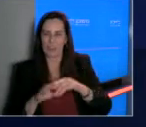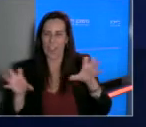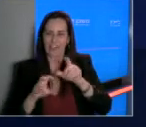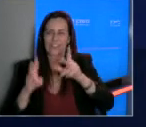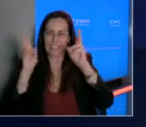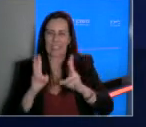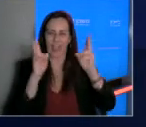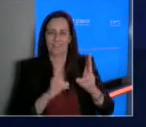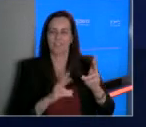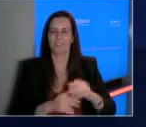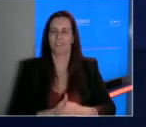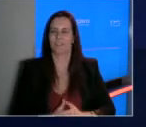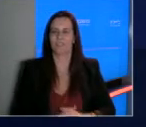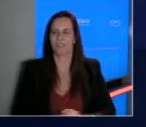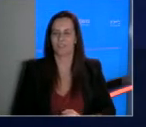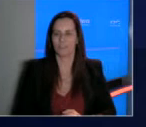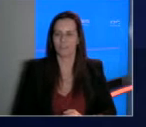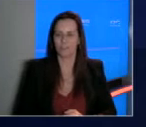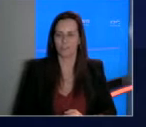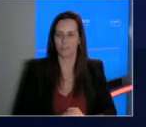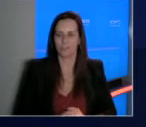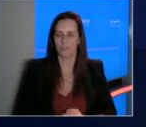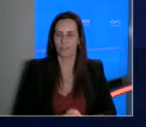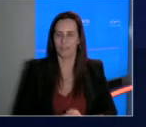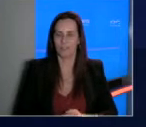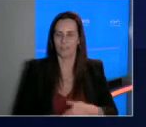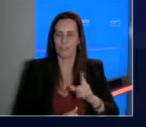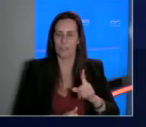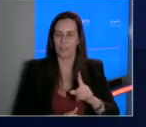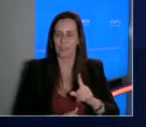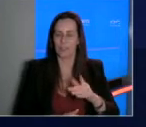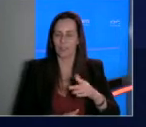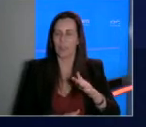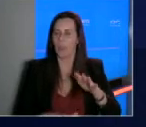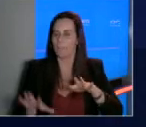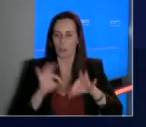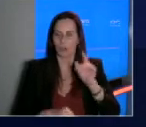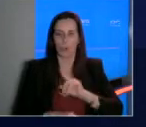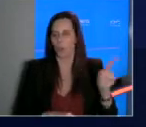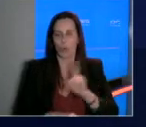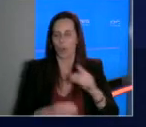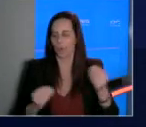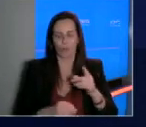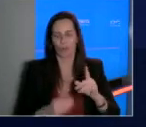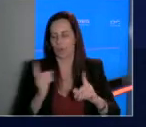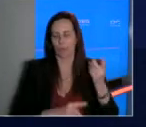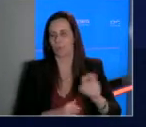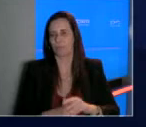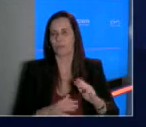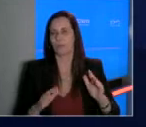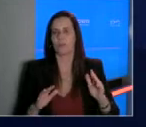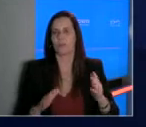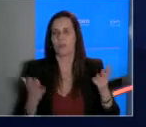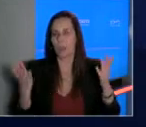כל פעם שאת כועסת הרבה... יש ממשלה, יש תקציב. אז היא לא הקאפ אוף טי שלי, אבל בחירות זה כרגע לא דבר שיקרה. אז